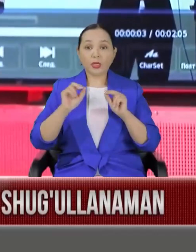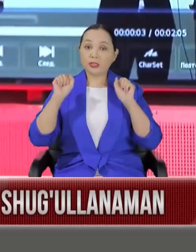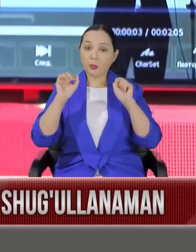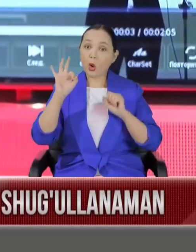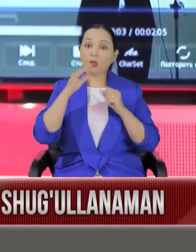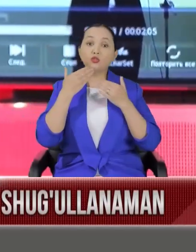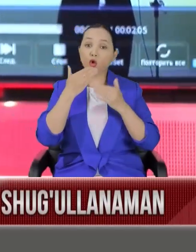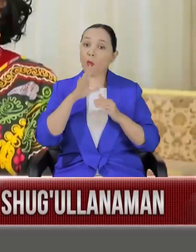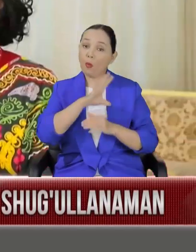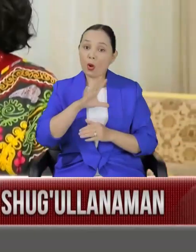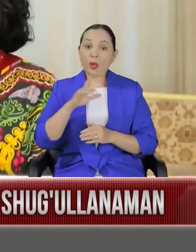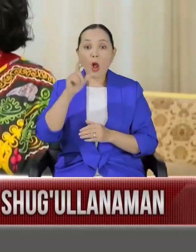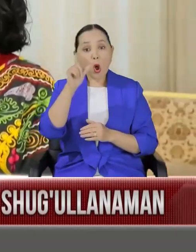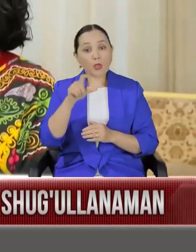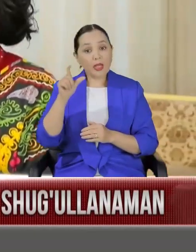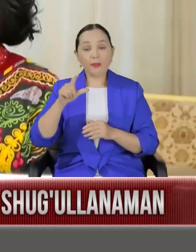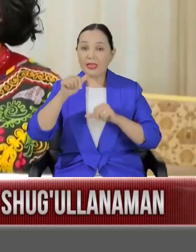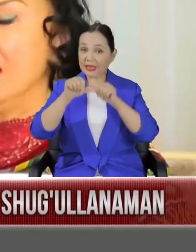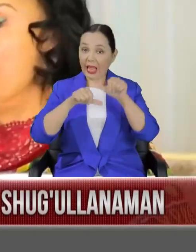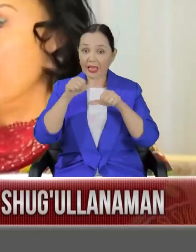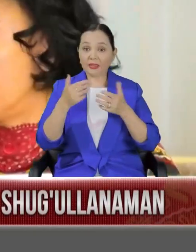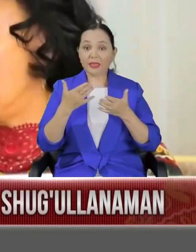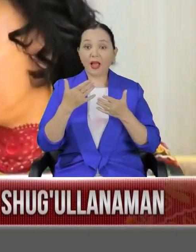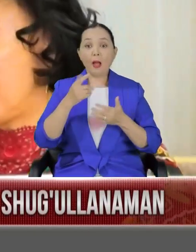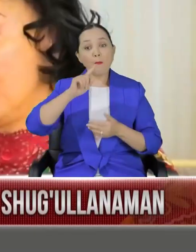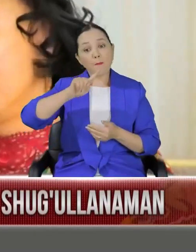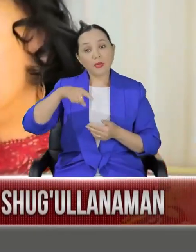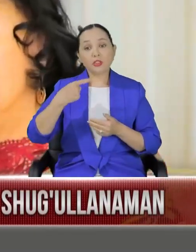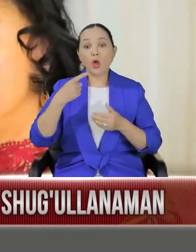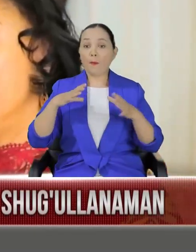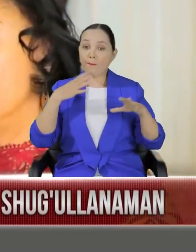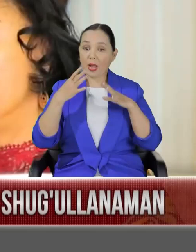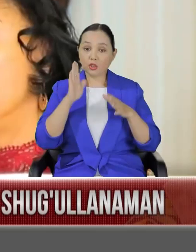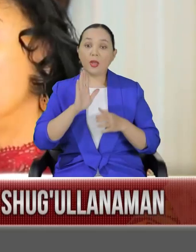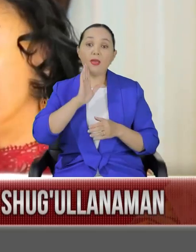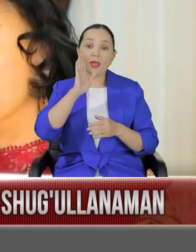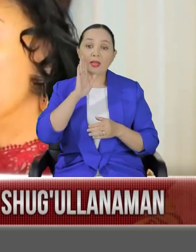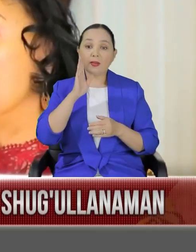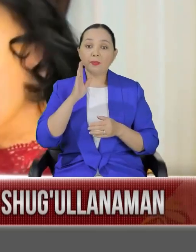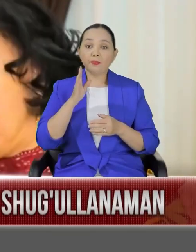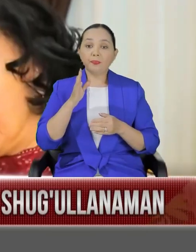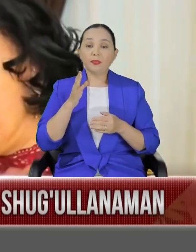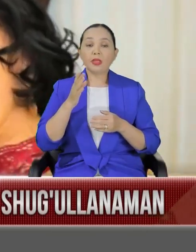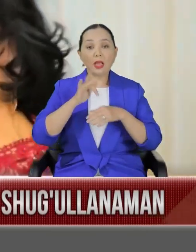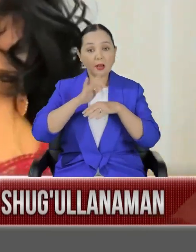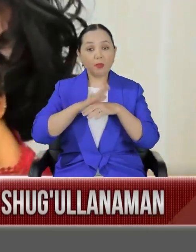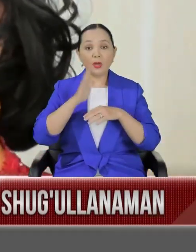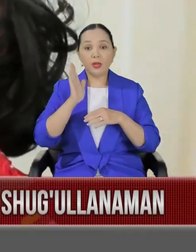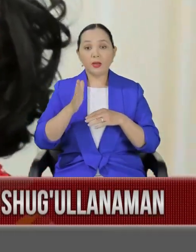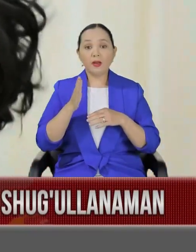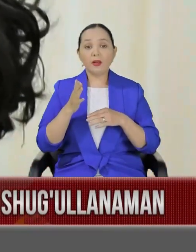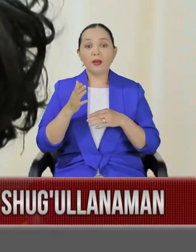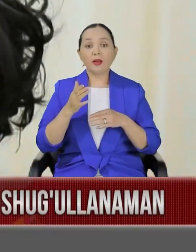haqida so'ramasak bo'lmasdi. Odamzod dangasa biz. Kamida bir soat mashq qilaman va ertalab qilganimdan keyin